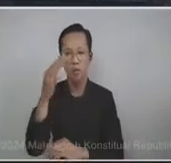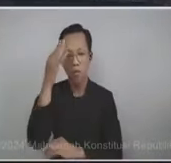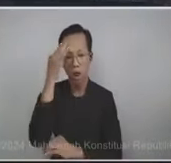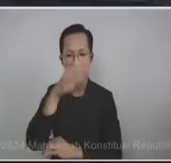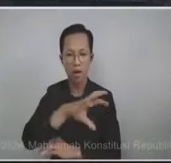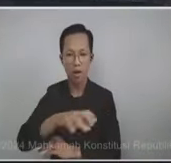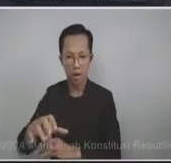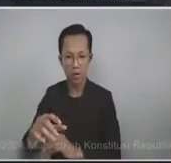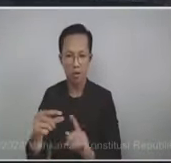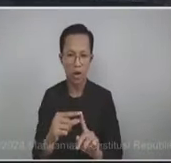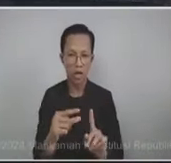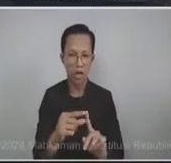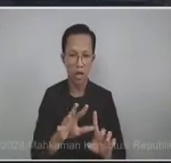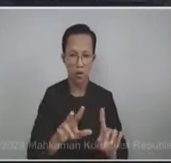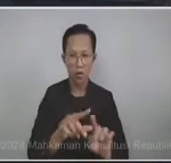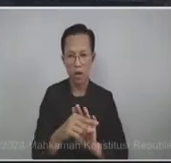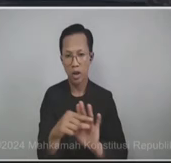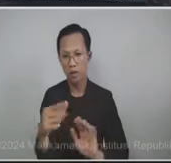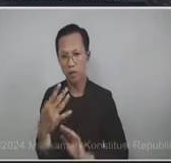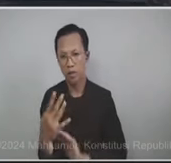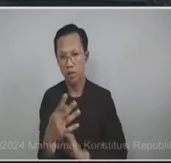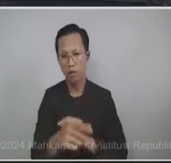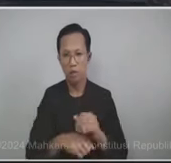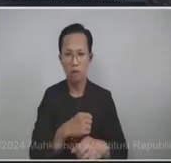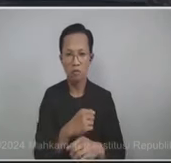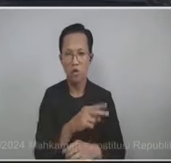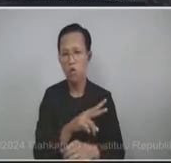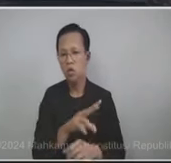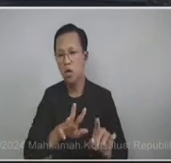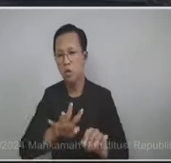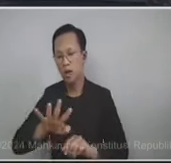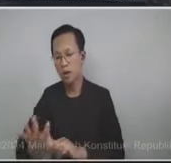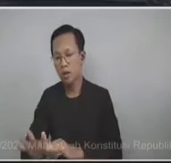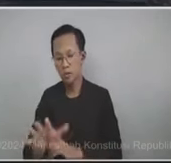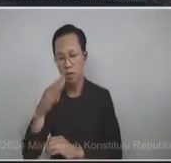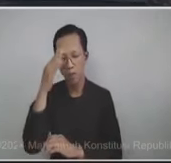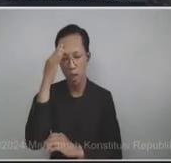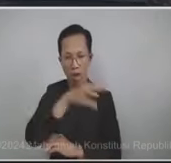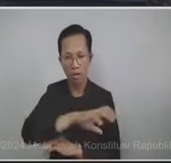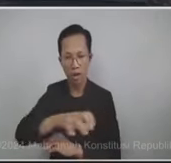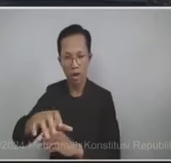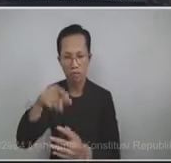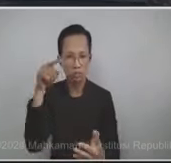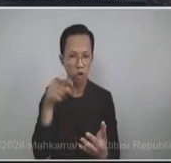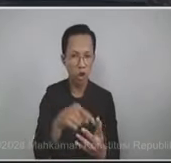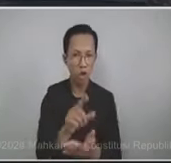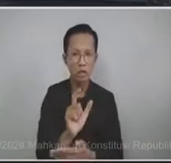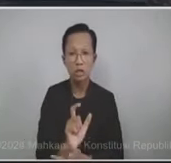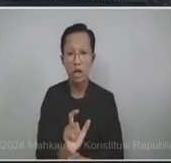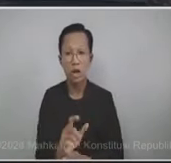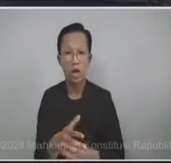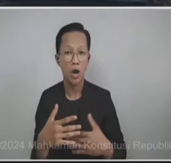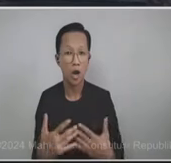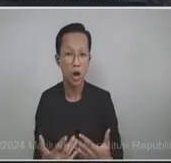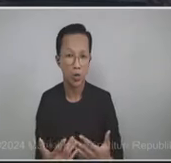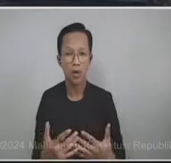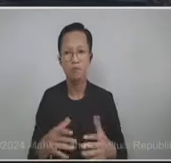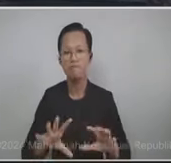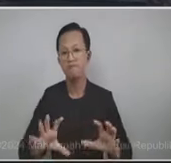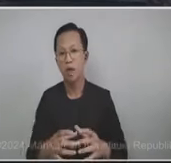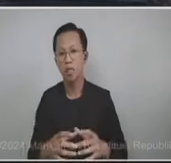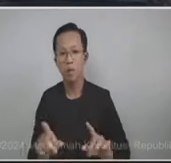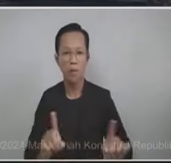18 ayat 4 uniri 1945 menghendaki pemilihan kepala dara yang demokratis tersebut salah satunya dengan membuka peluang kepada semua partai politik peserta